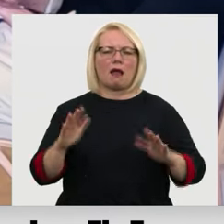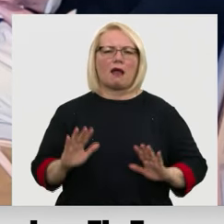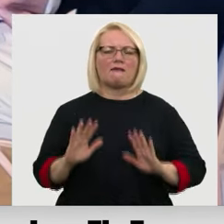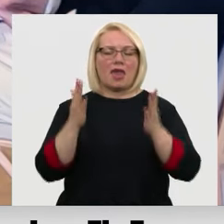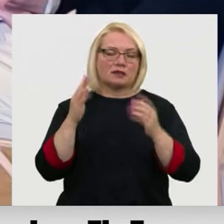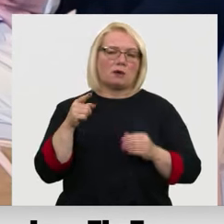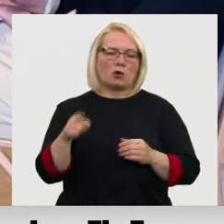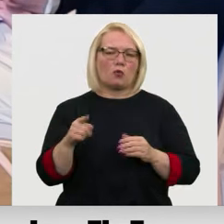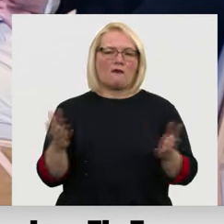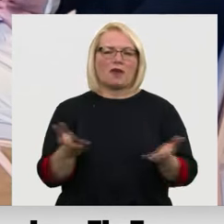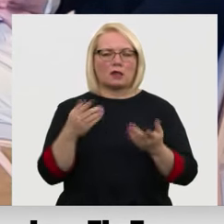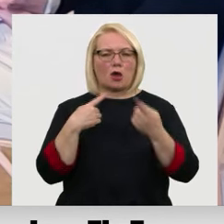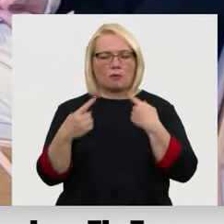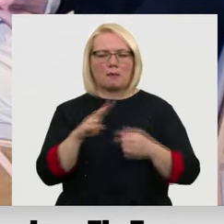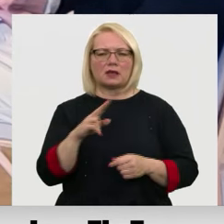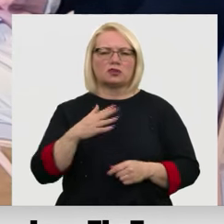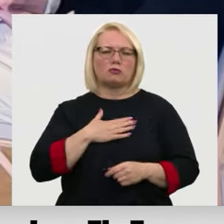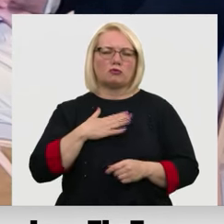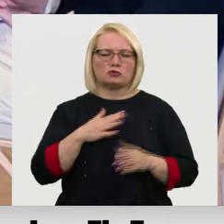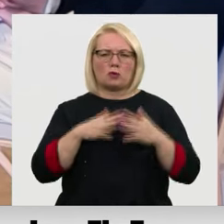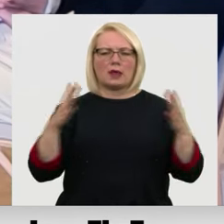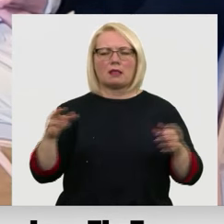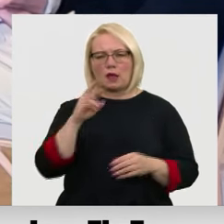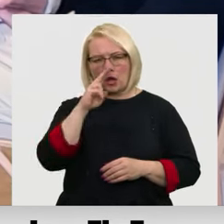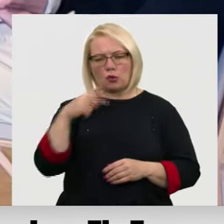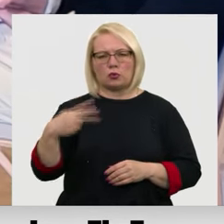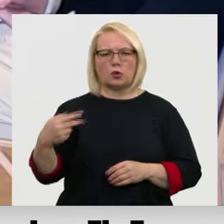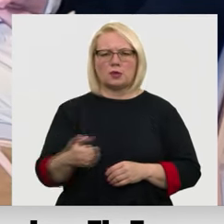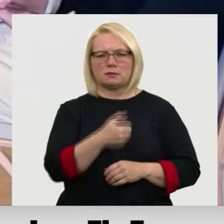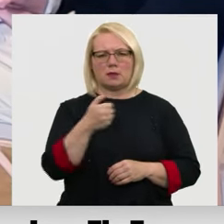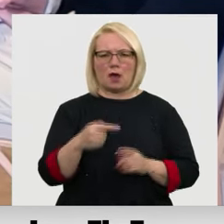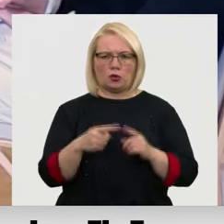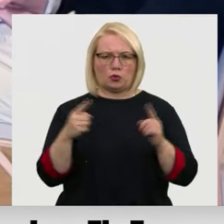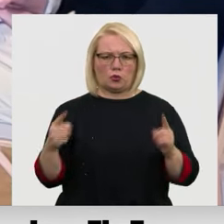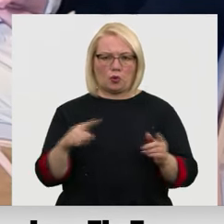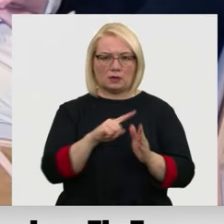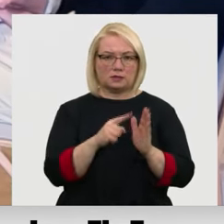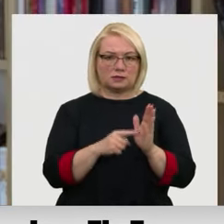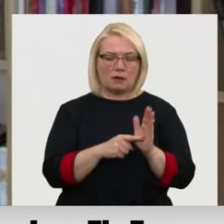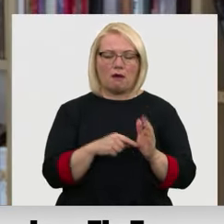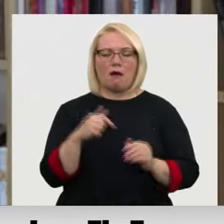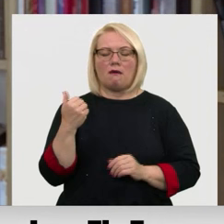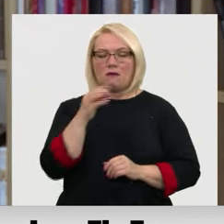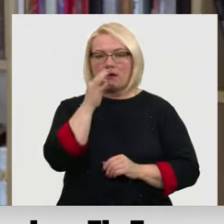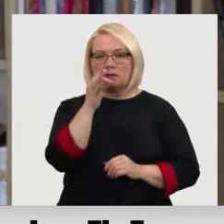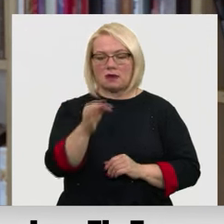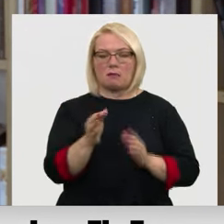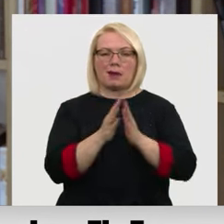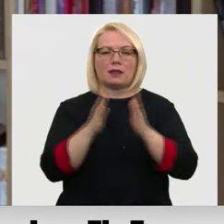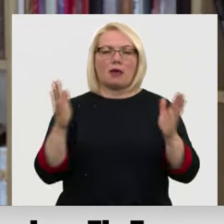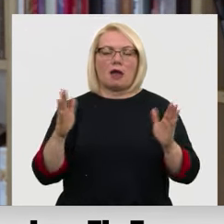runāt, bet kas ir arī bijusi mūsu lielākā kļūda šajos 20 gados? Par lielāko veiksmi